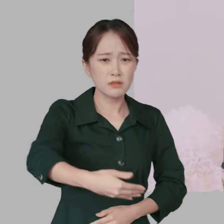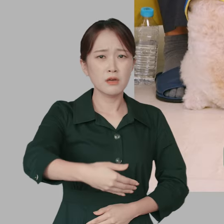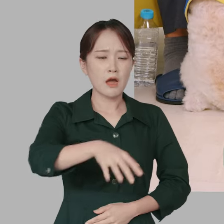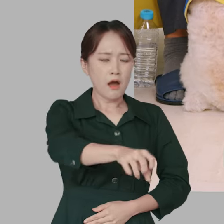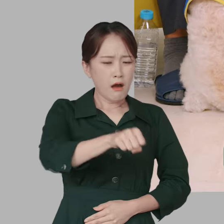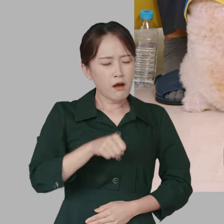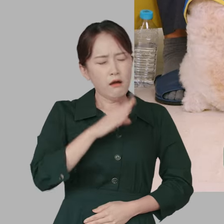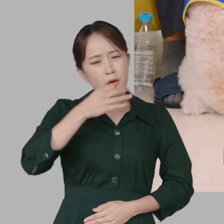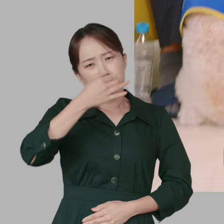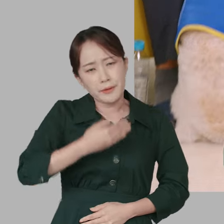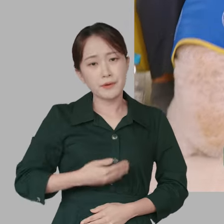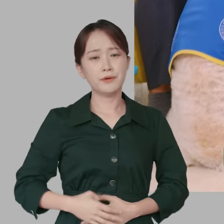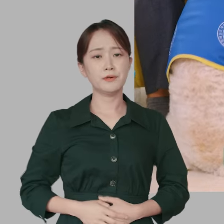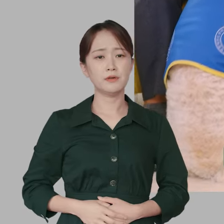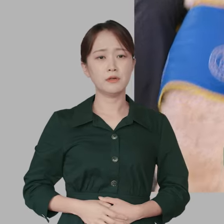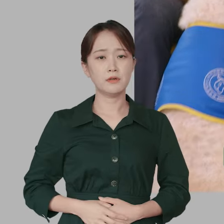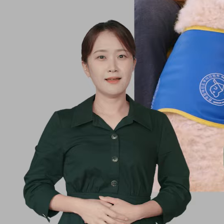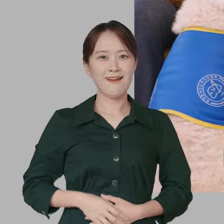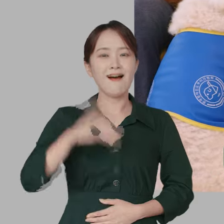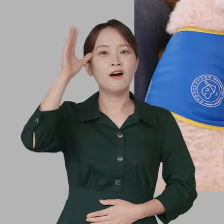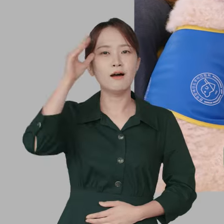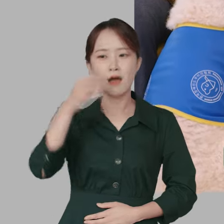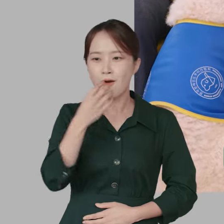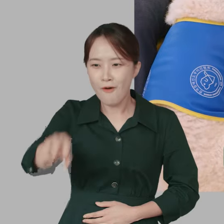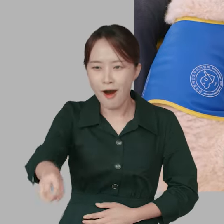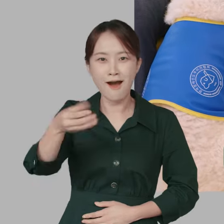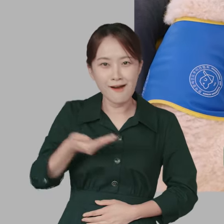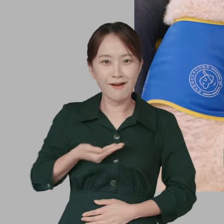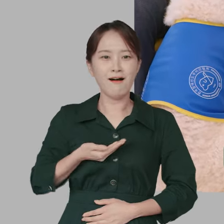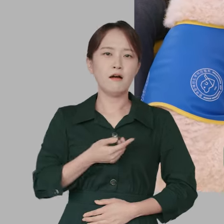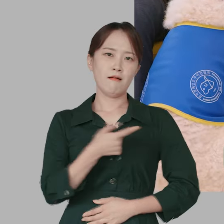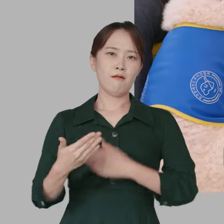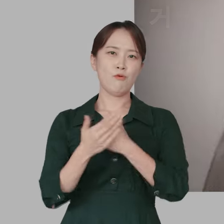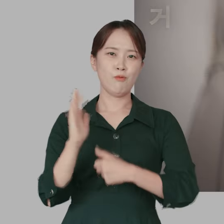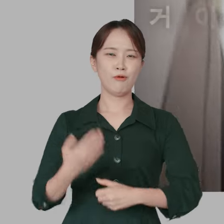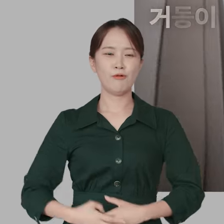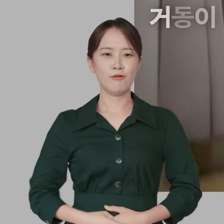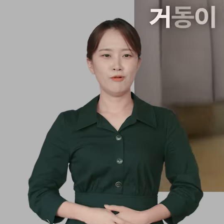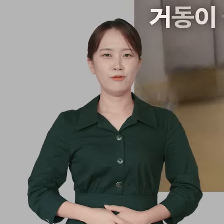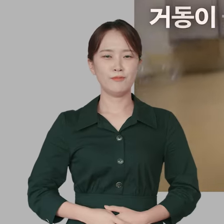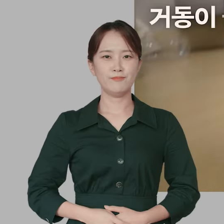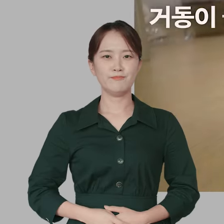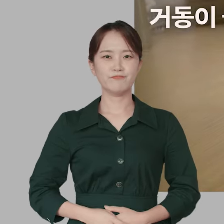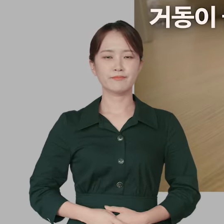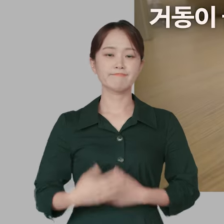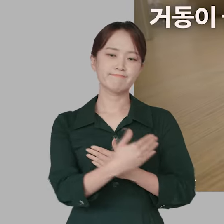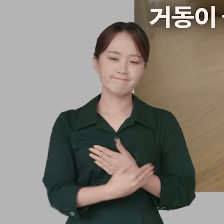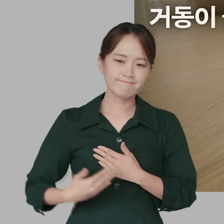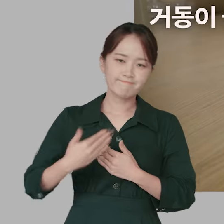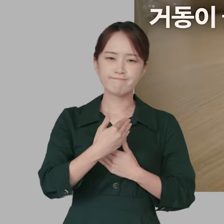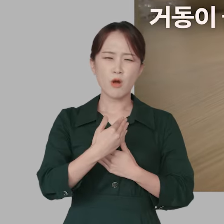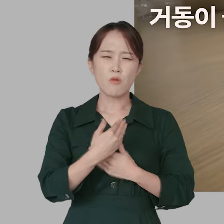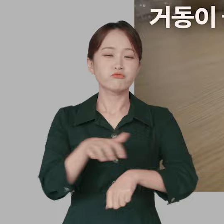주술 때는 정말 힘들거든요 앤디가 집어주는 게 정말 큰 도움이 돼요 거둥이 불편한